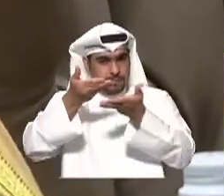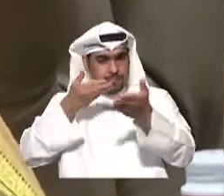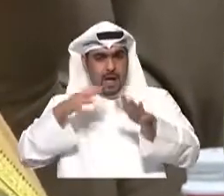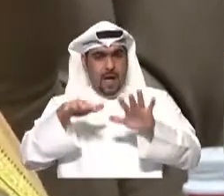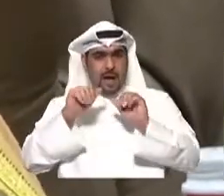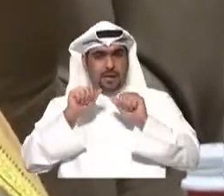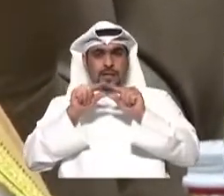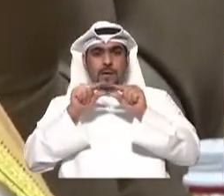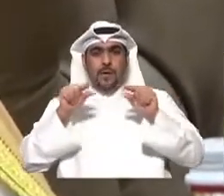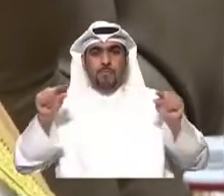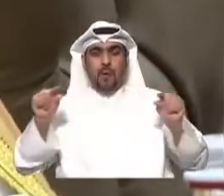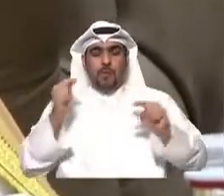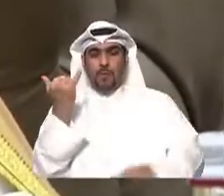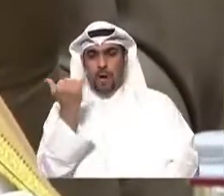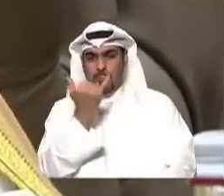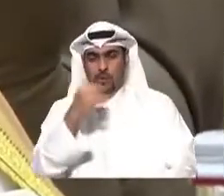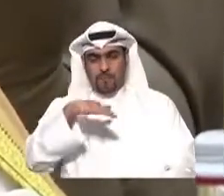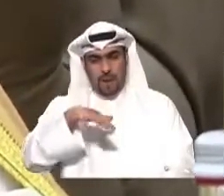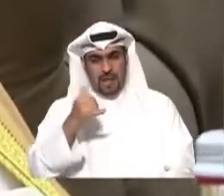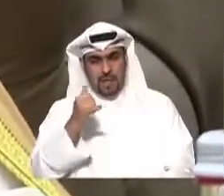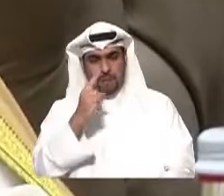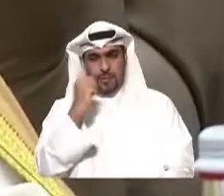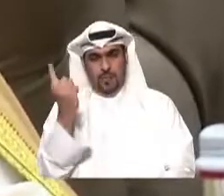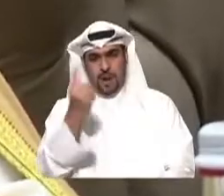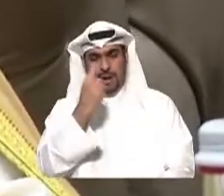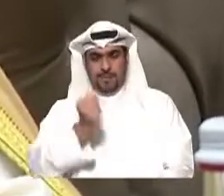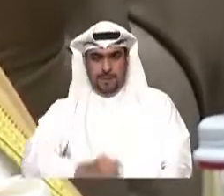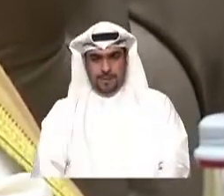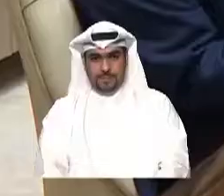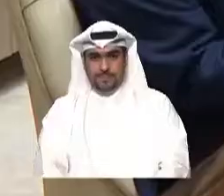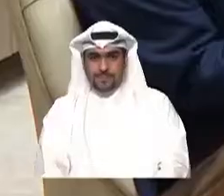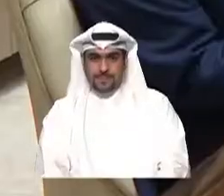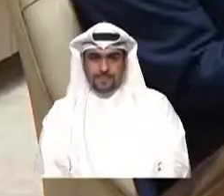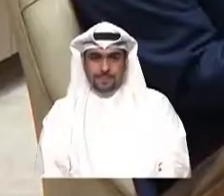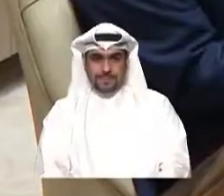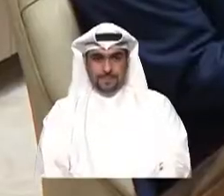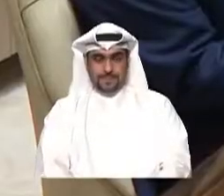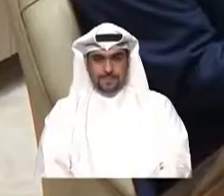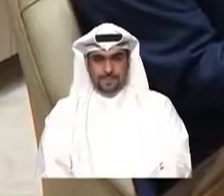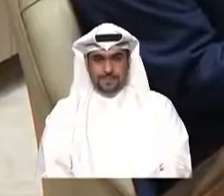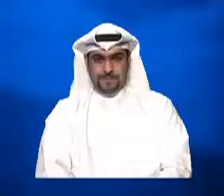على الساحتين الإقليمية والدولية.